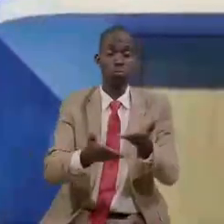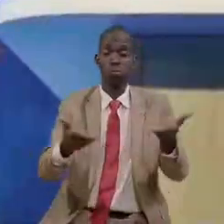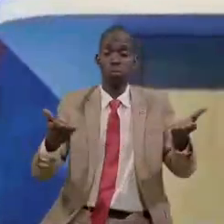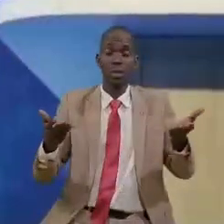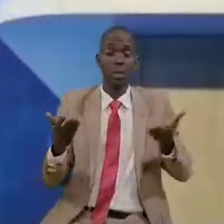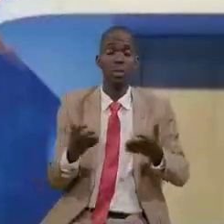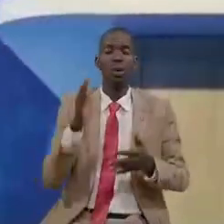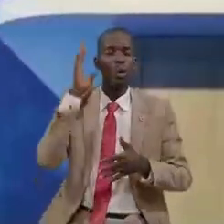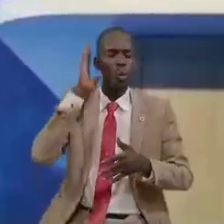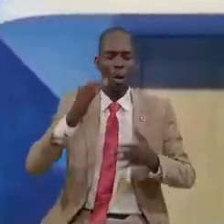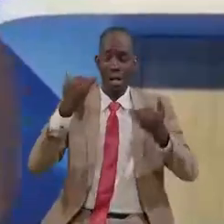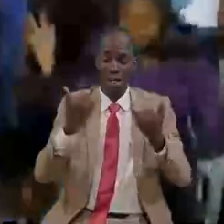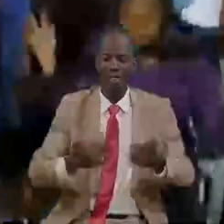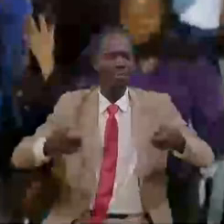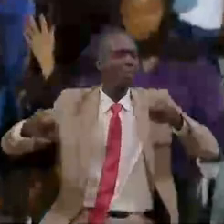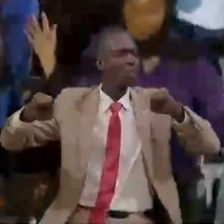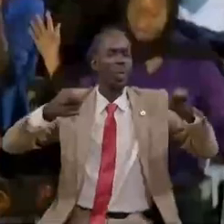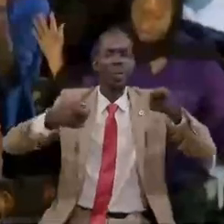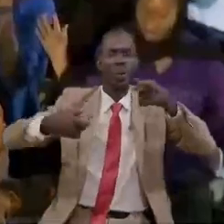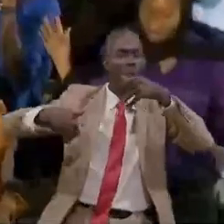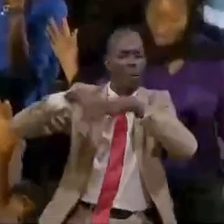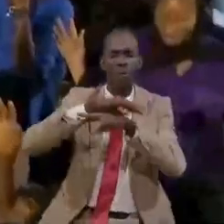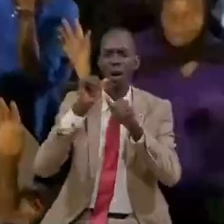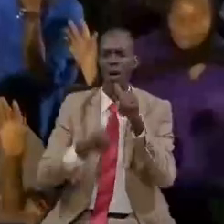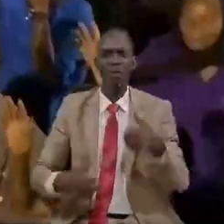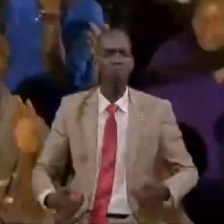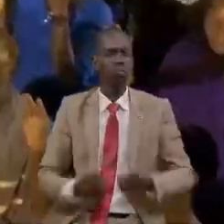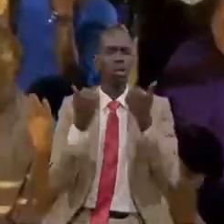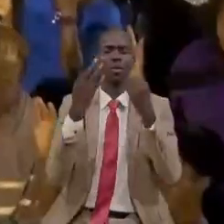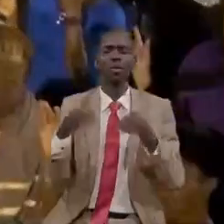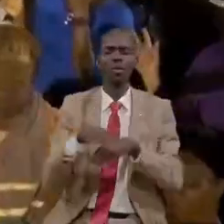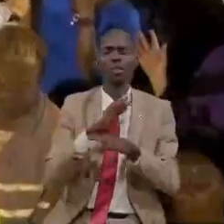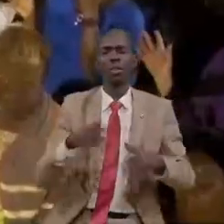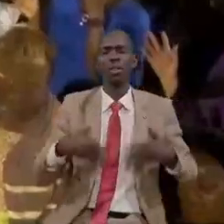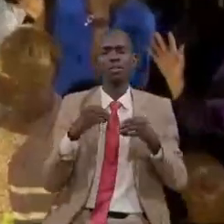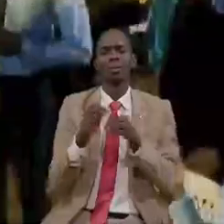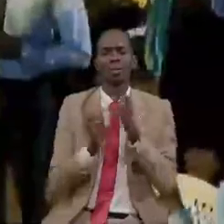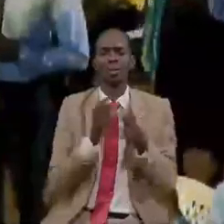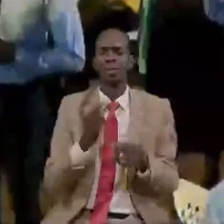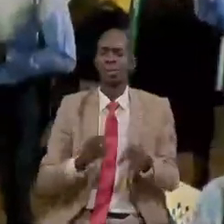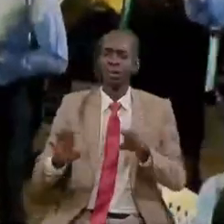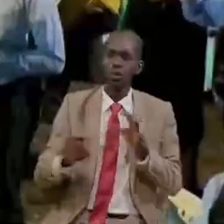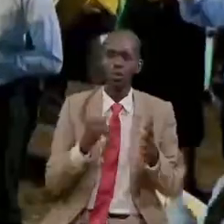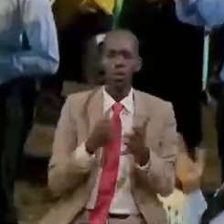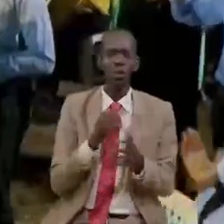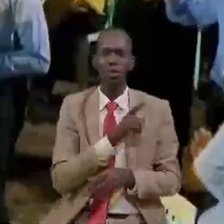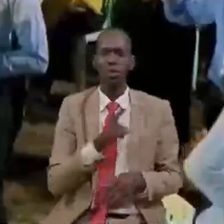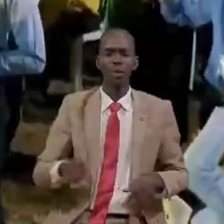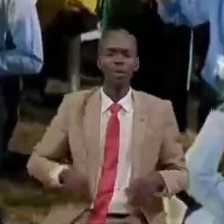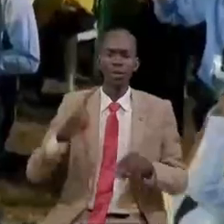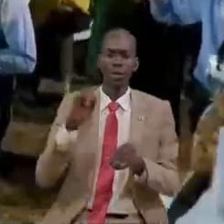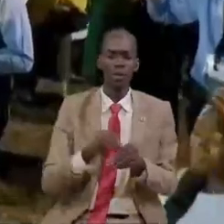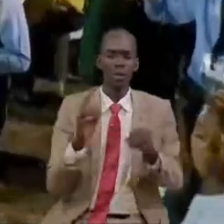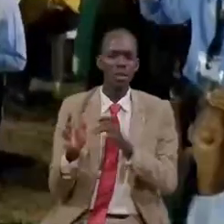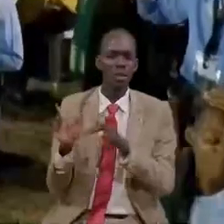alors ton peuple va régner maintenant sur tous les défis de la vie. Confirme le Seigneur. Au nom de